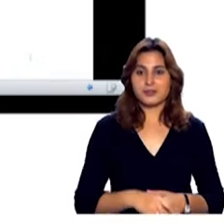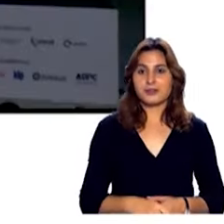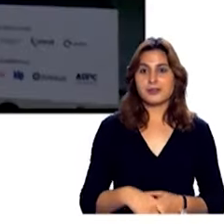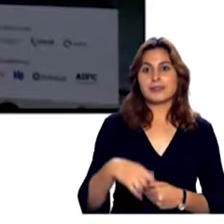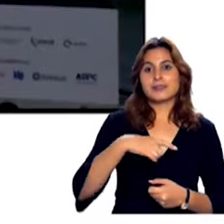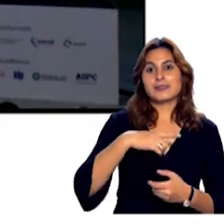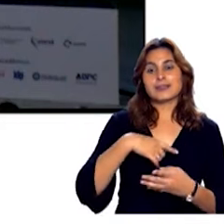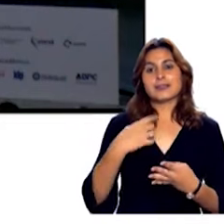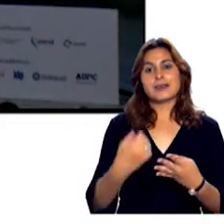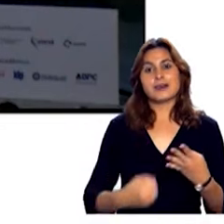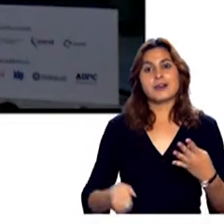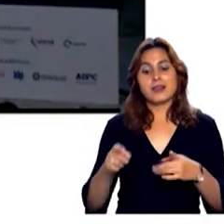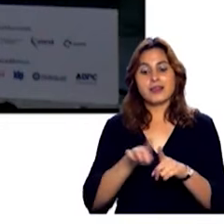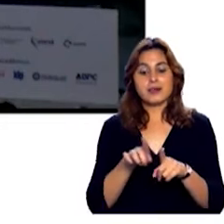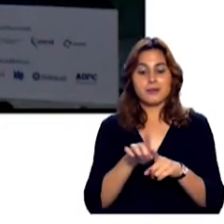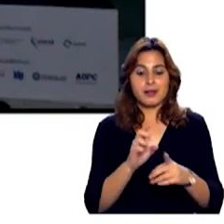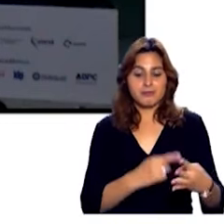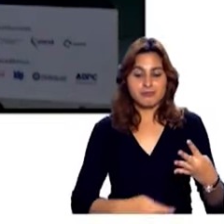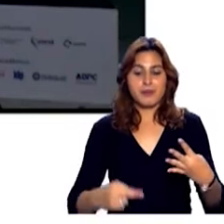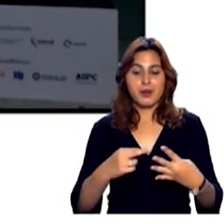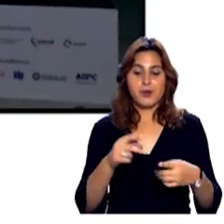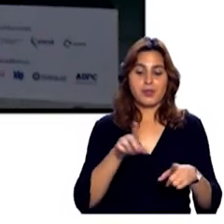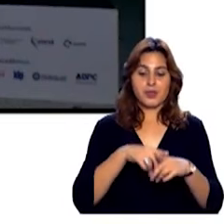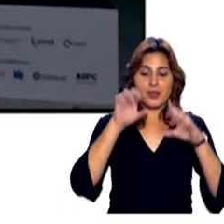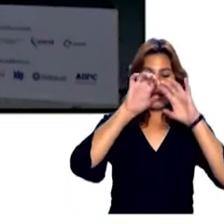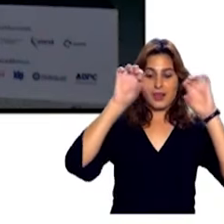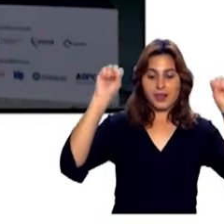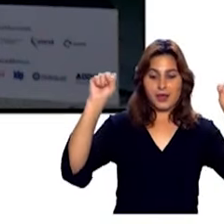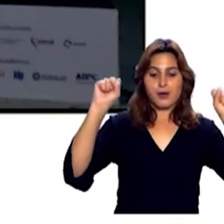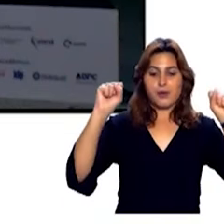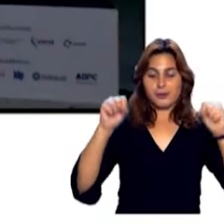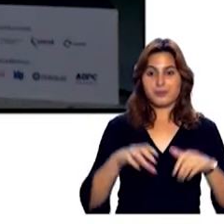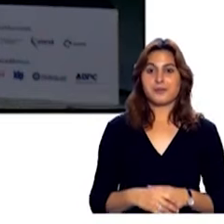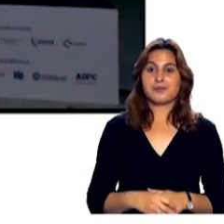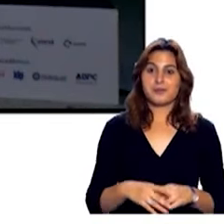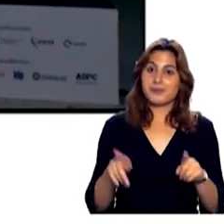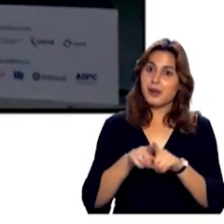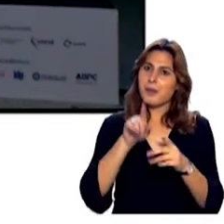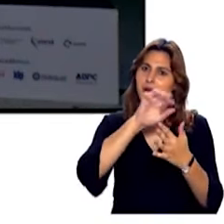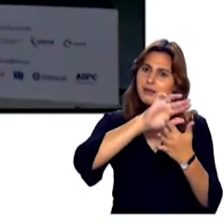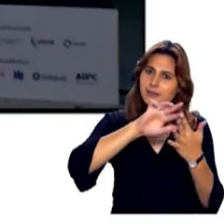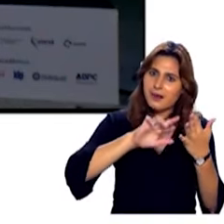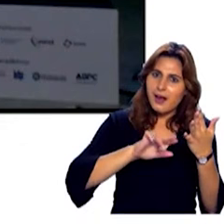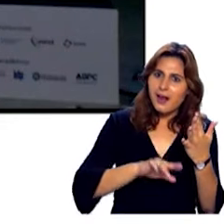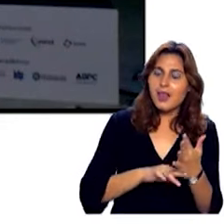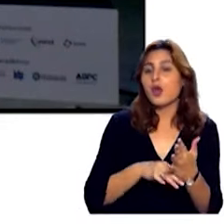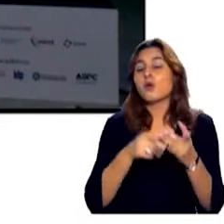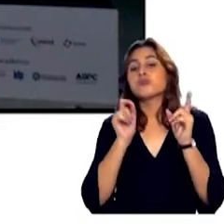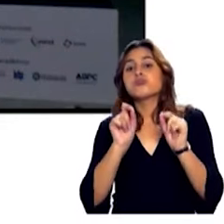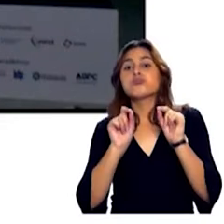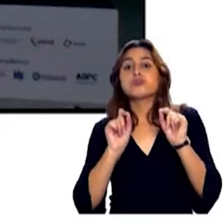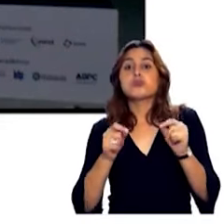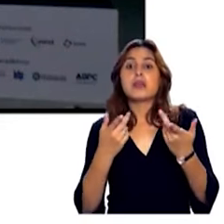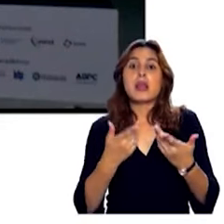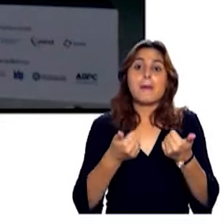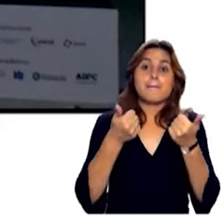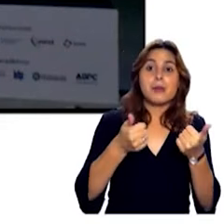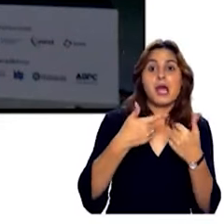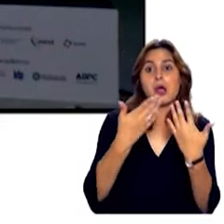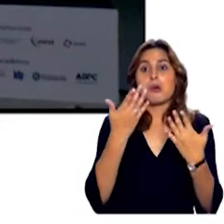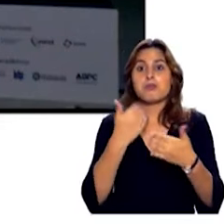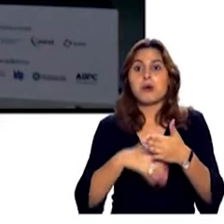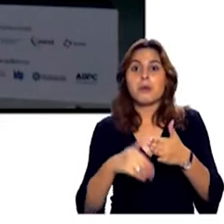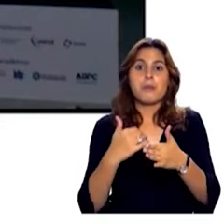i Corsi che giudica la corte di cassazione Quali sono le caratteristiche del rinvio pregiudiziale alla corte di